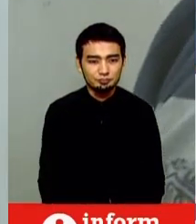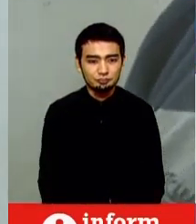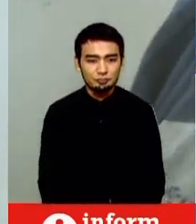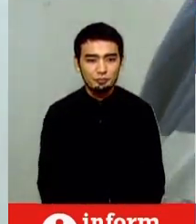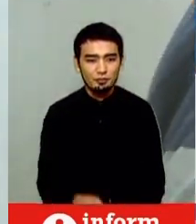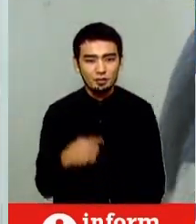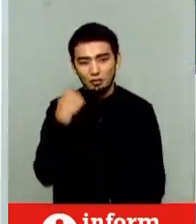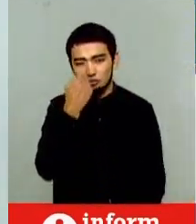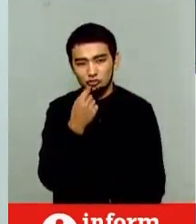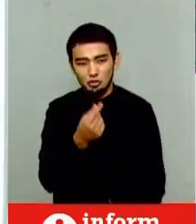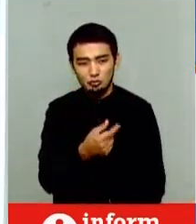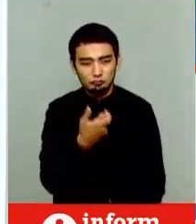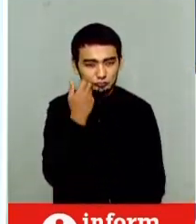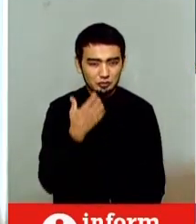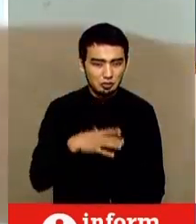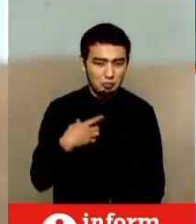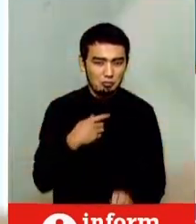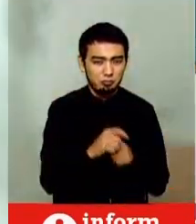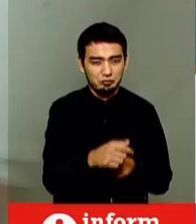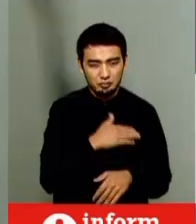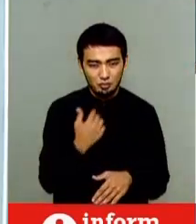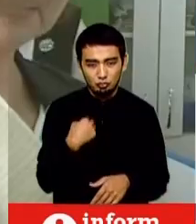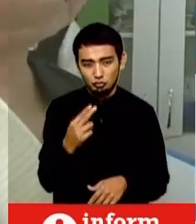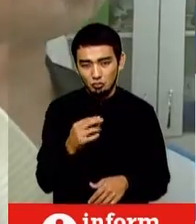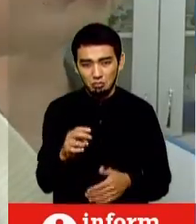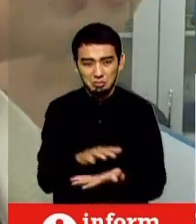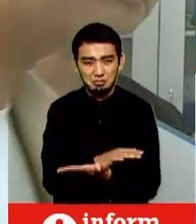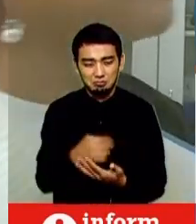лишние деньги для них. Зачем? Все должно быть здесь.